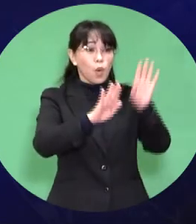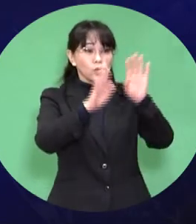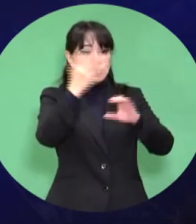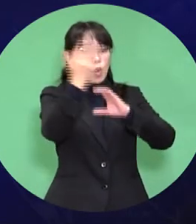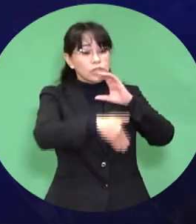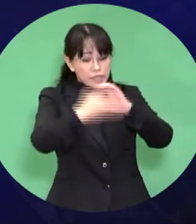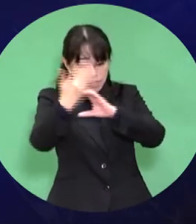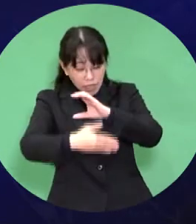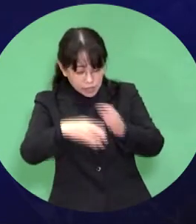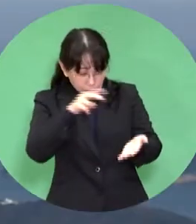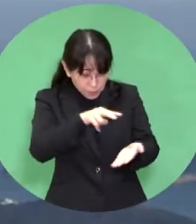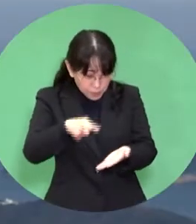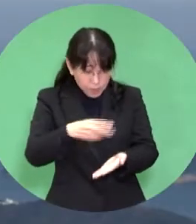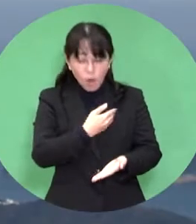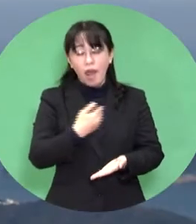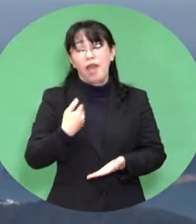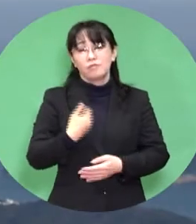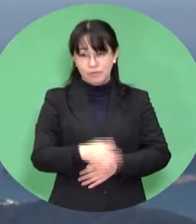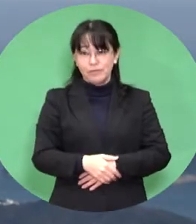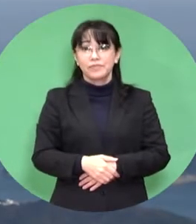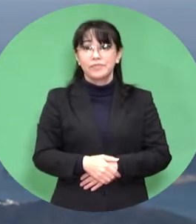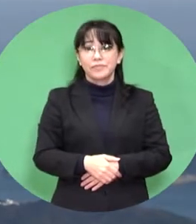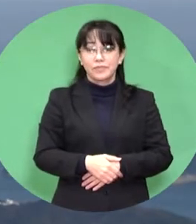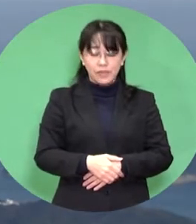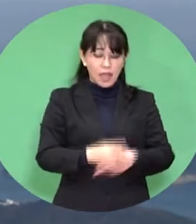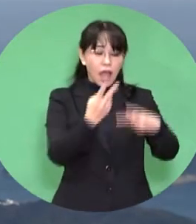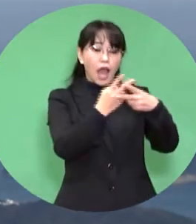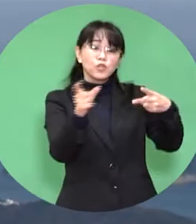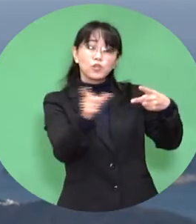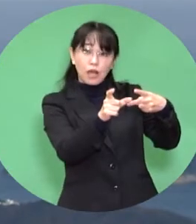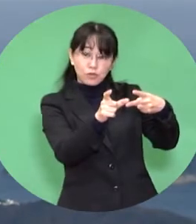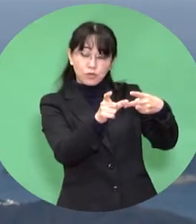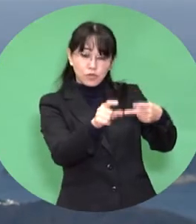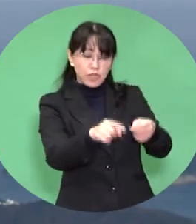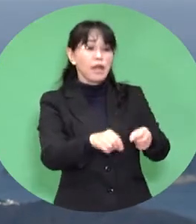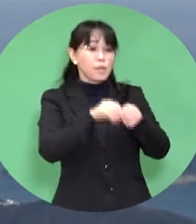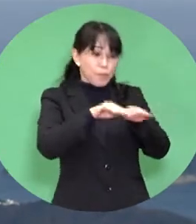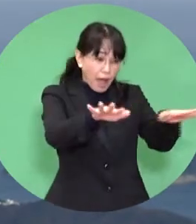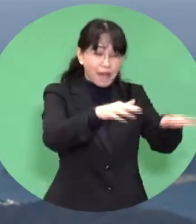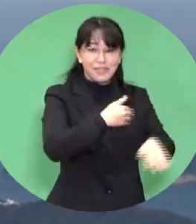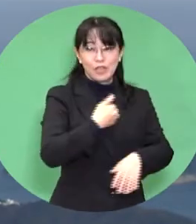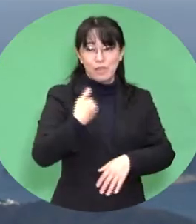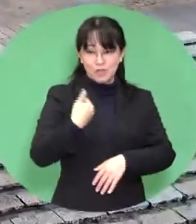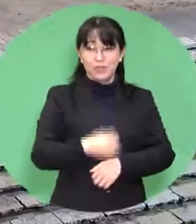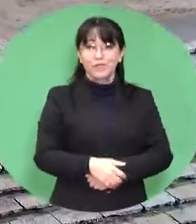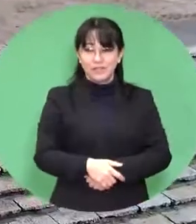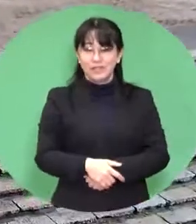に伝えることができ、またハッシュタグによる拡散効果も期待できます。